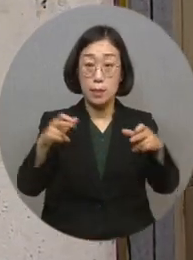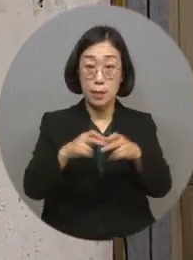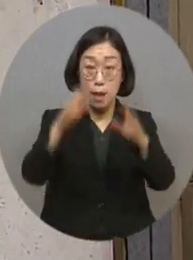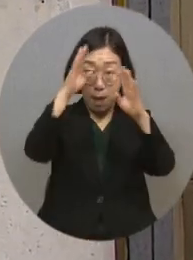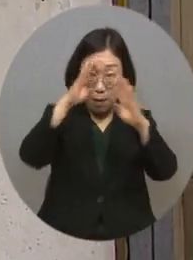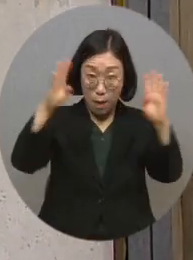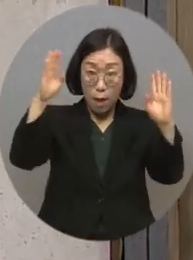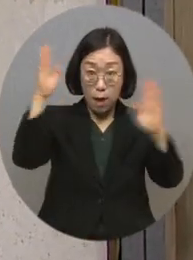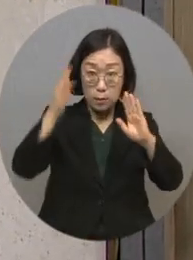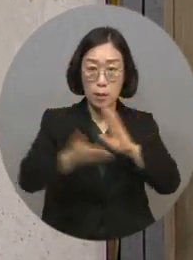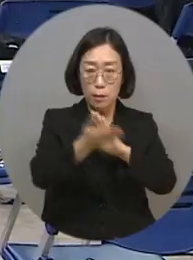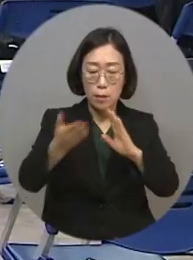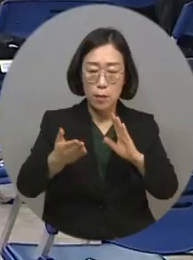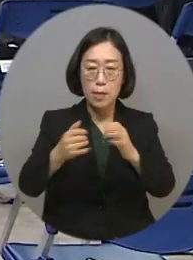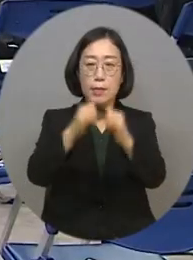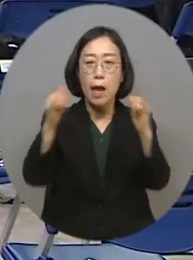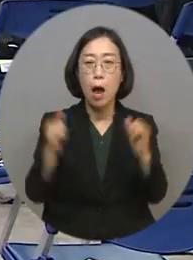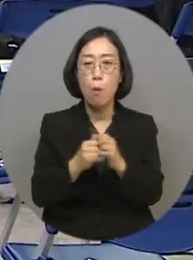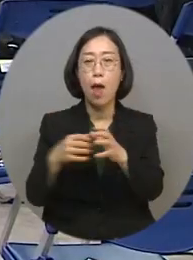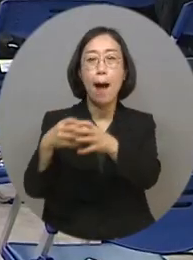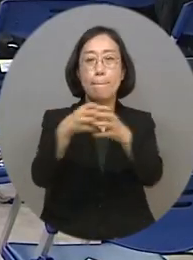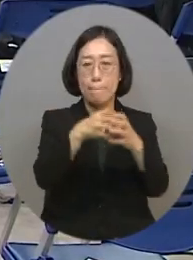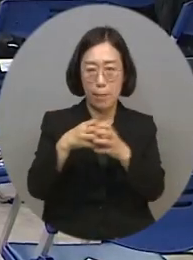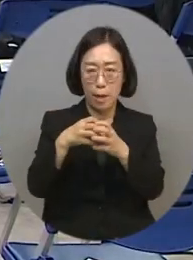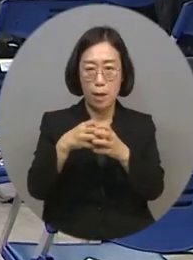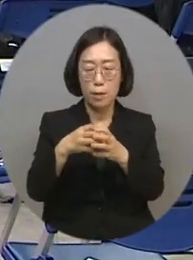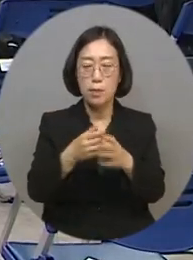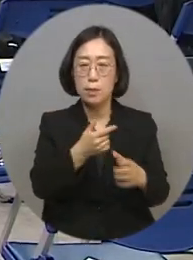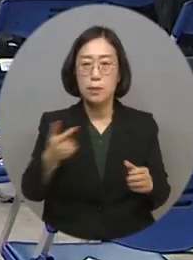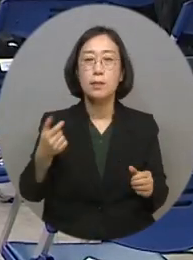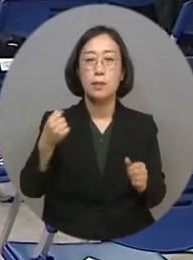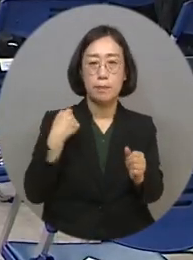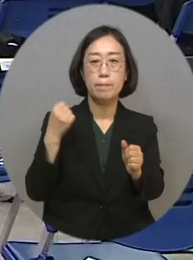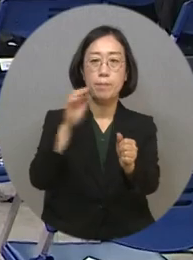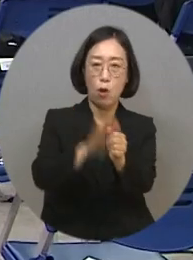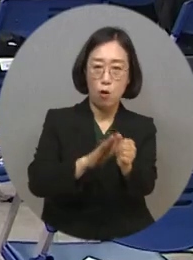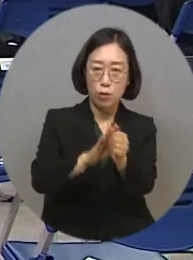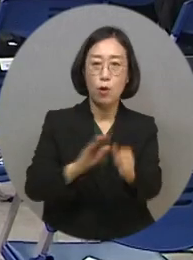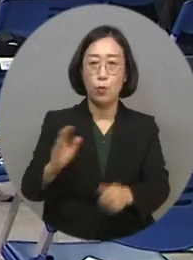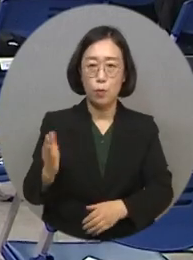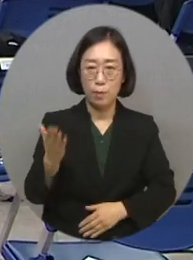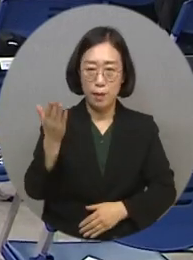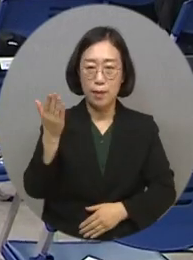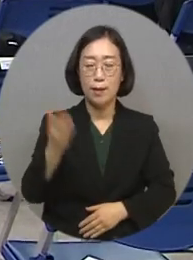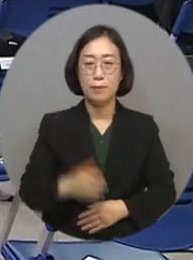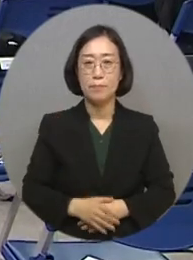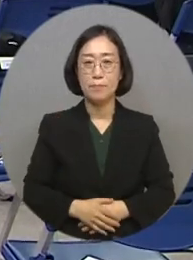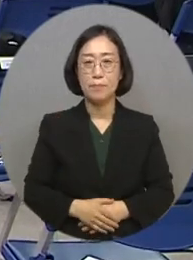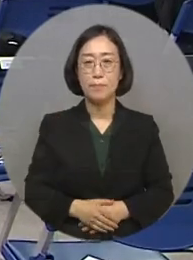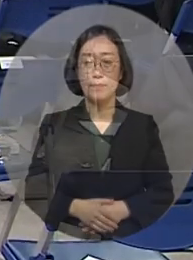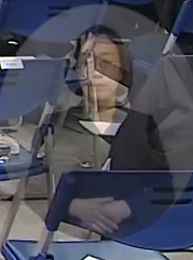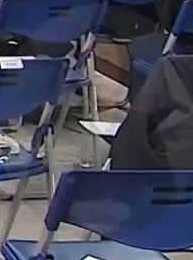함께 살아갈 수 있는 큰 힘이 되어주고 있습니다 복지 tv 뉴스 정유정 있니다